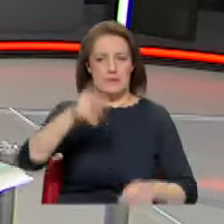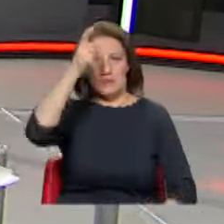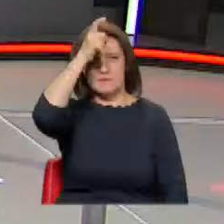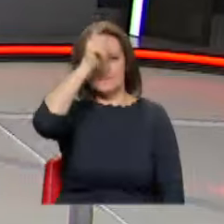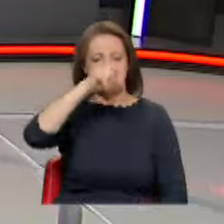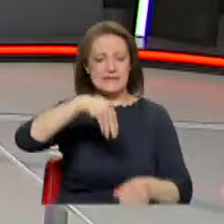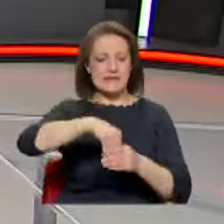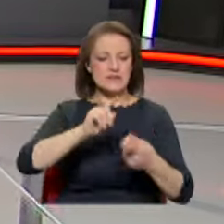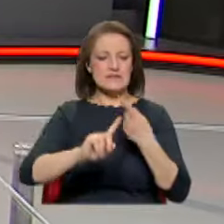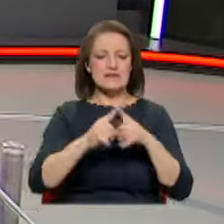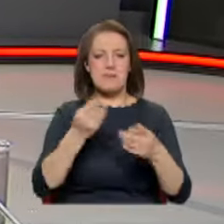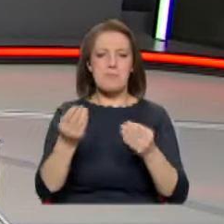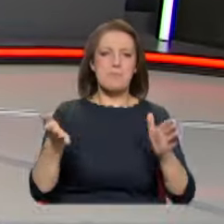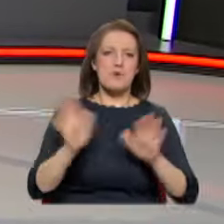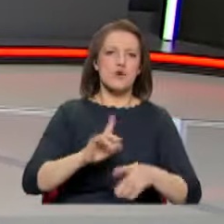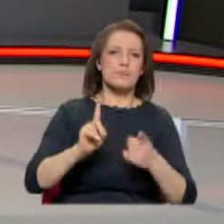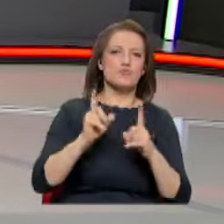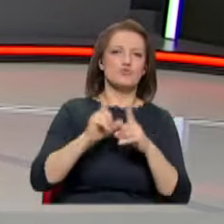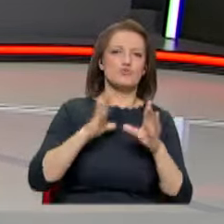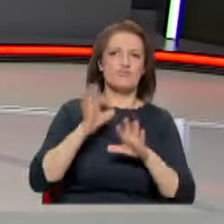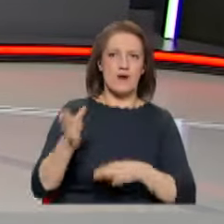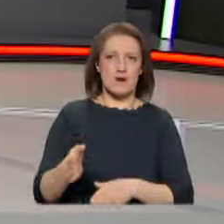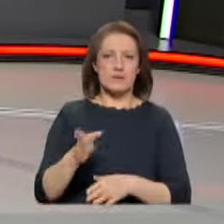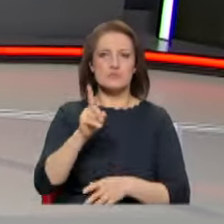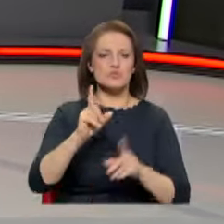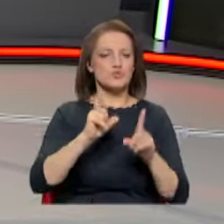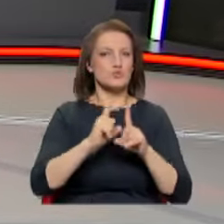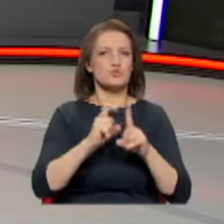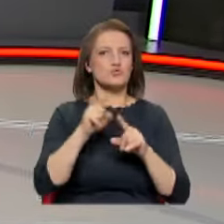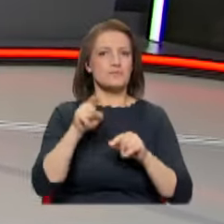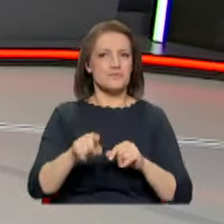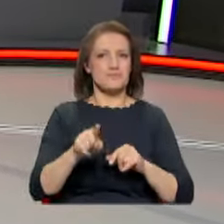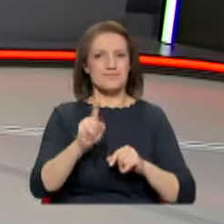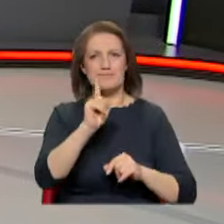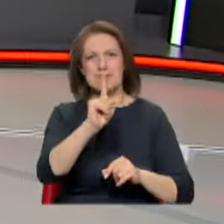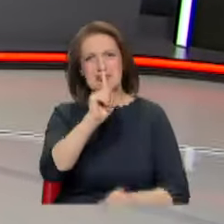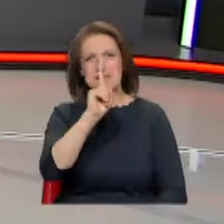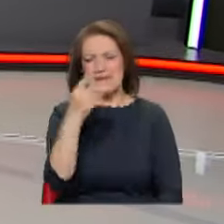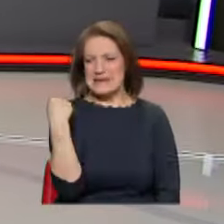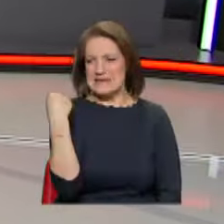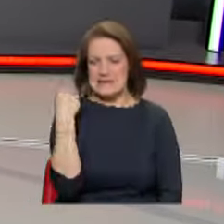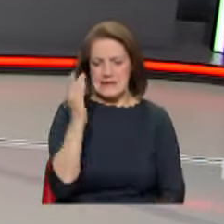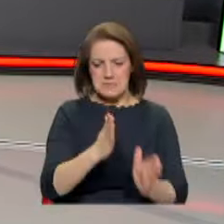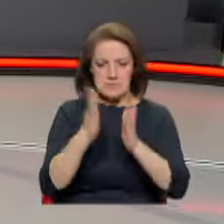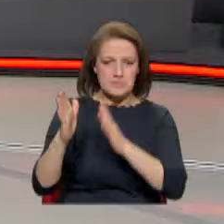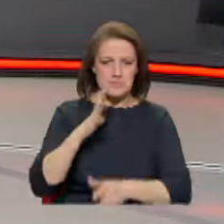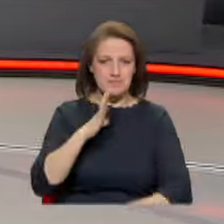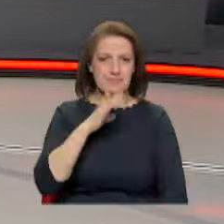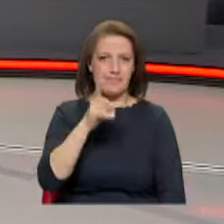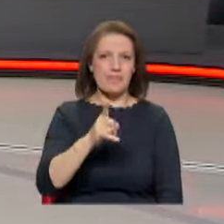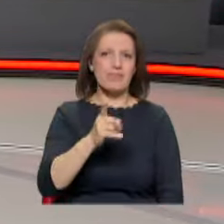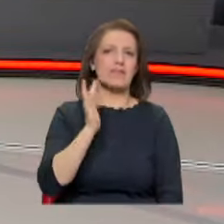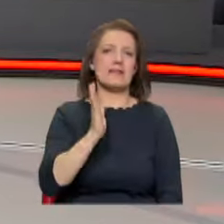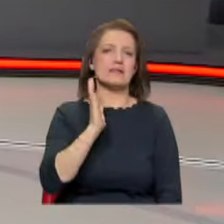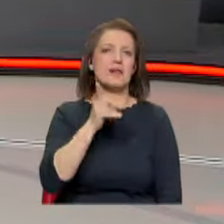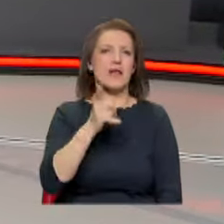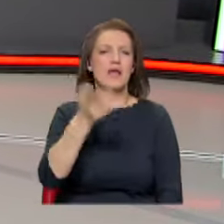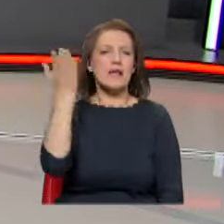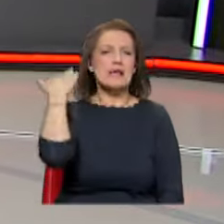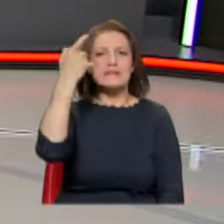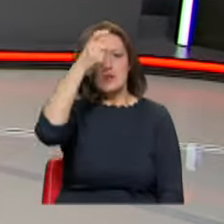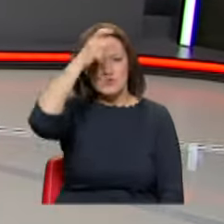Türkiye'nin iç siyasetinde de bambaşka bir durum var. Bu durum bir yeni tarafı da var. Giderek